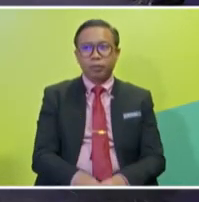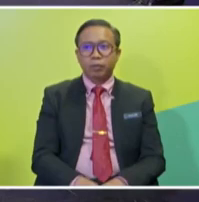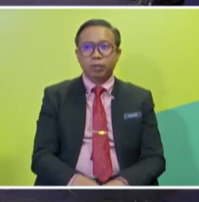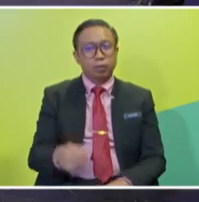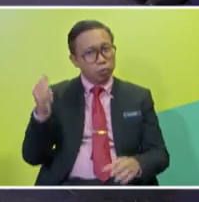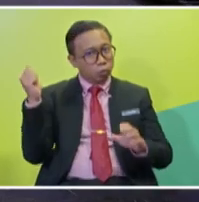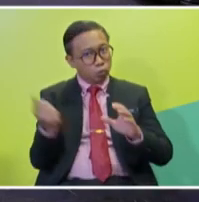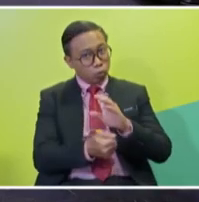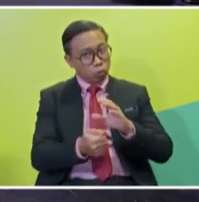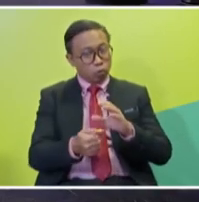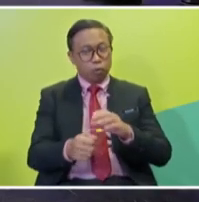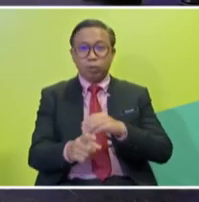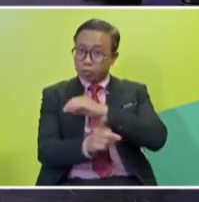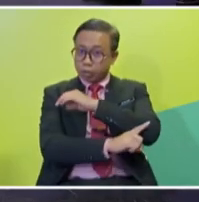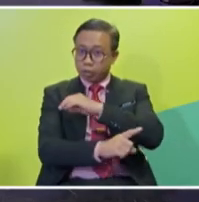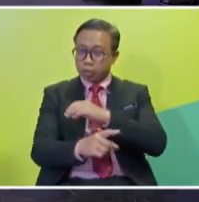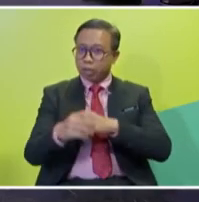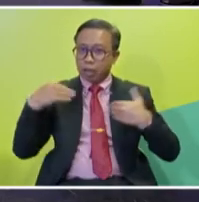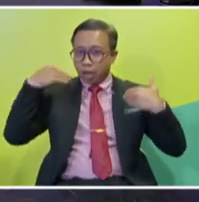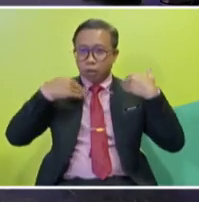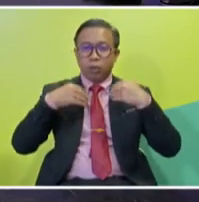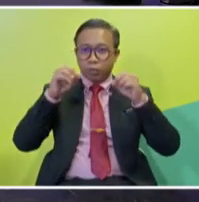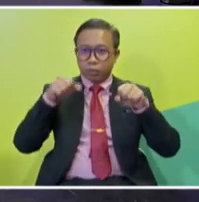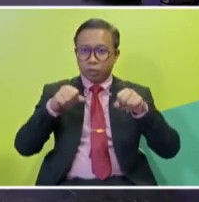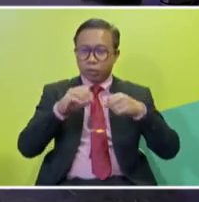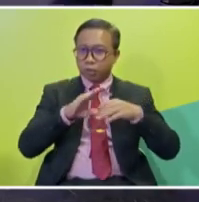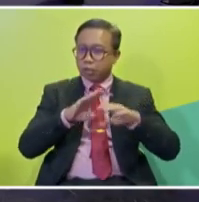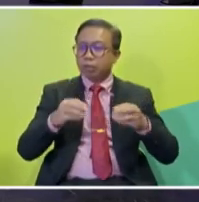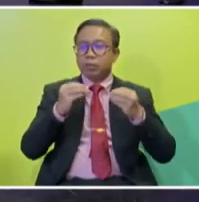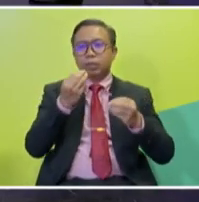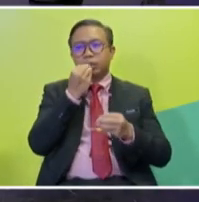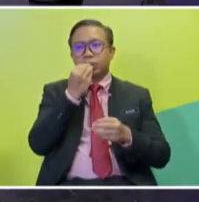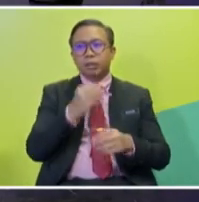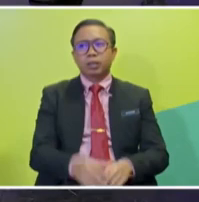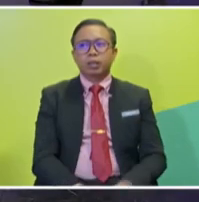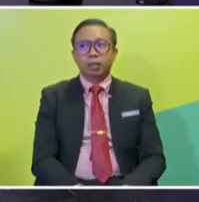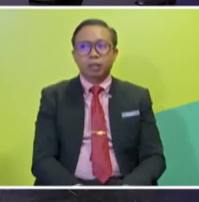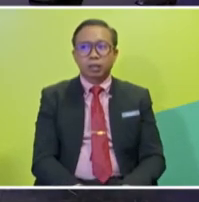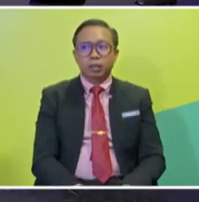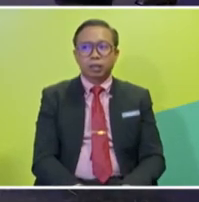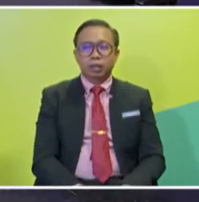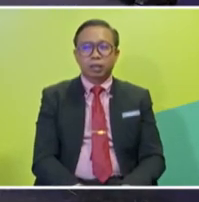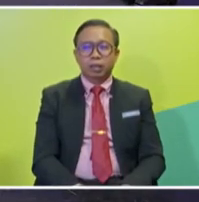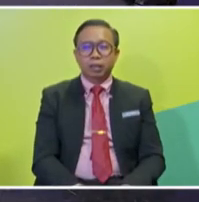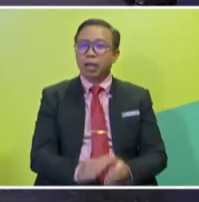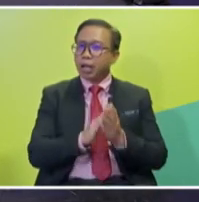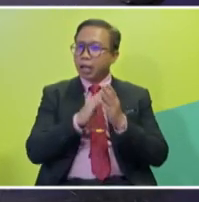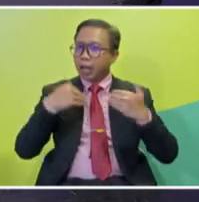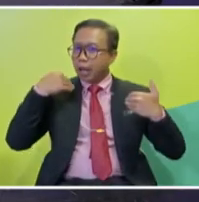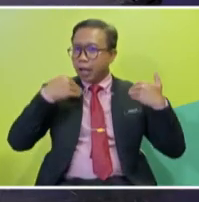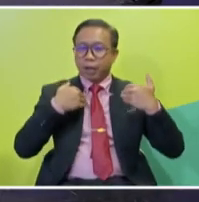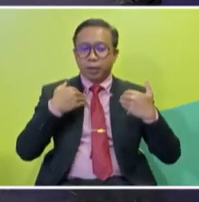siksa hewan tak beri makan tak boleh makan tak bagi hewan untuk